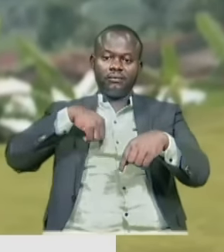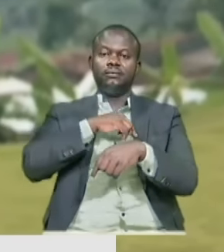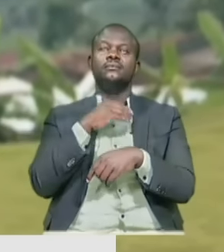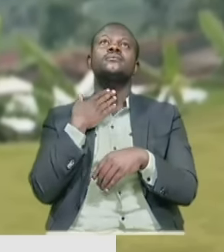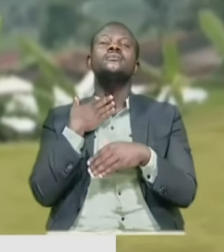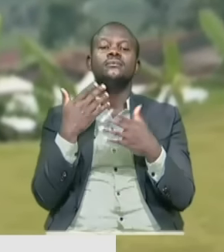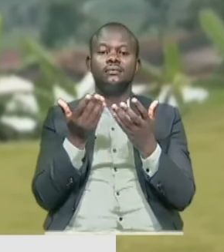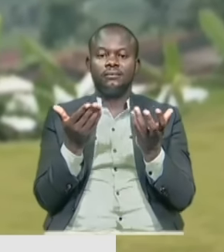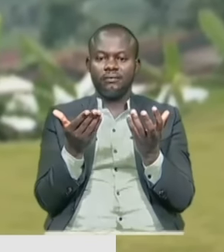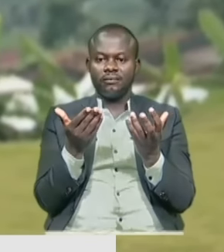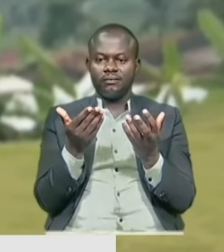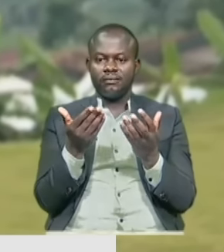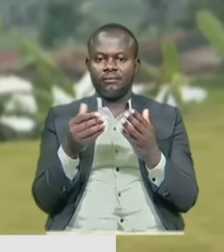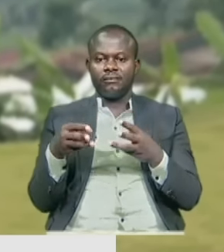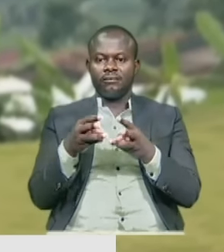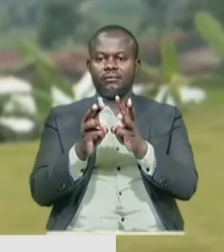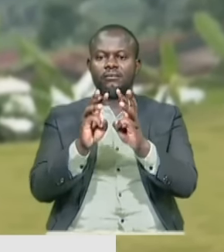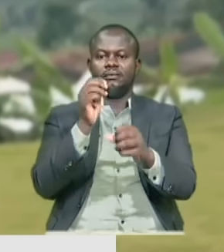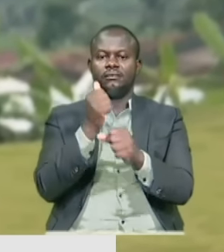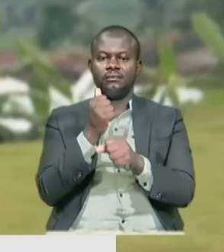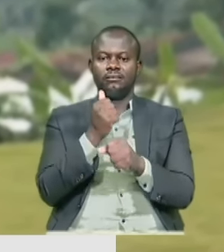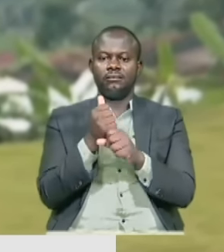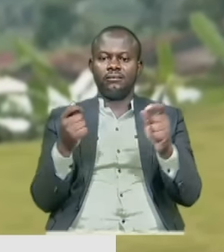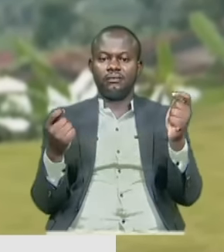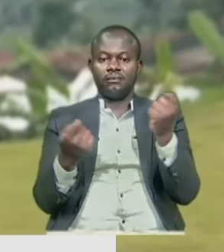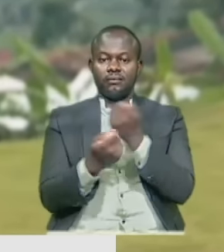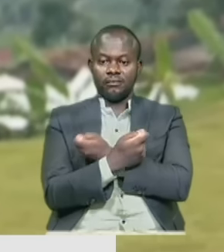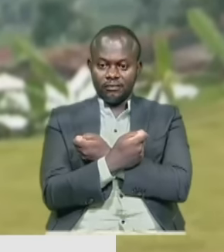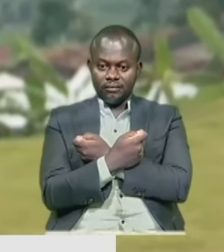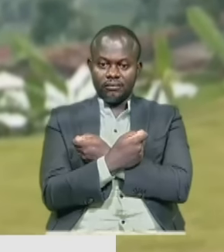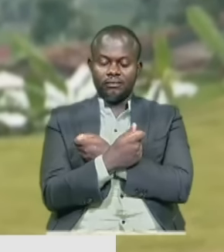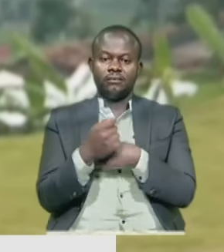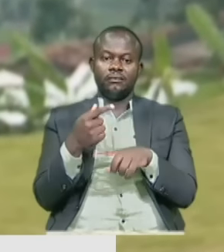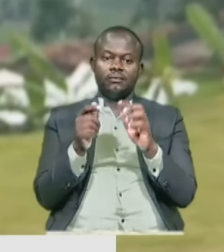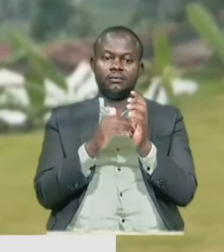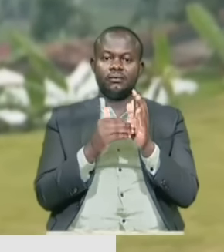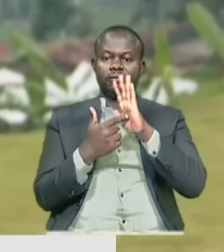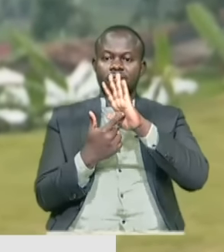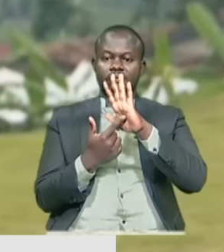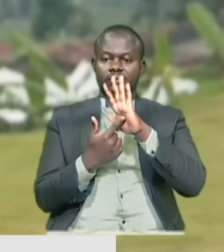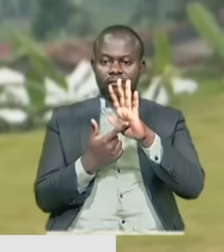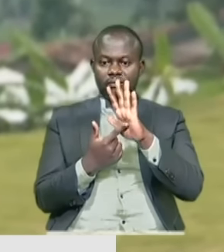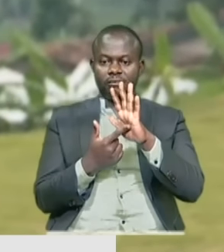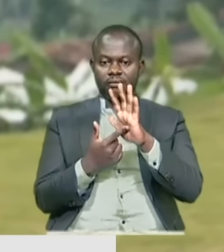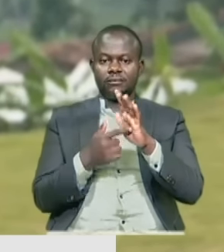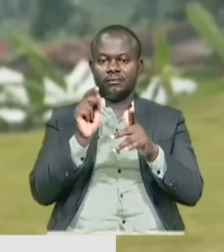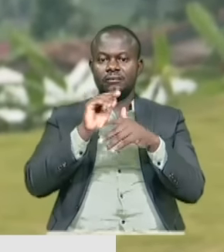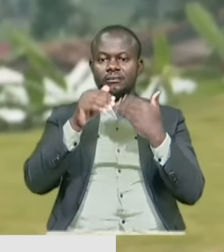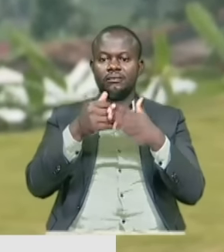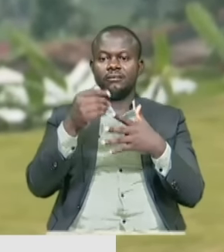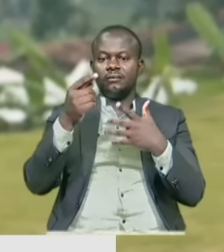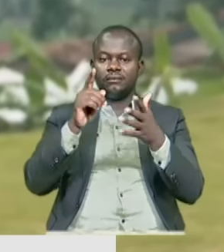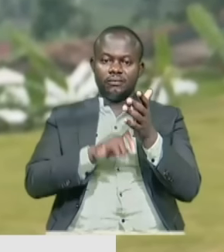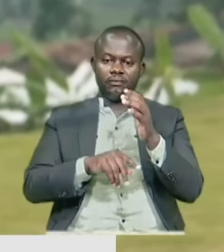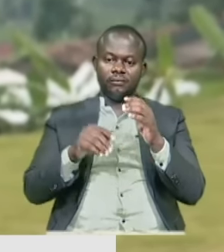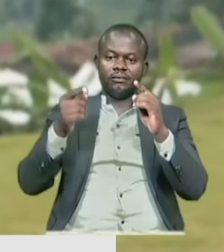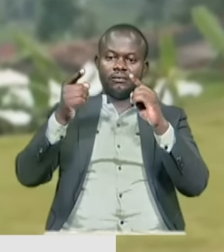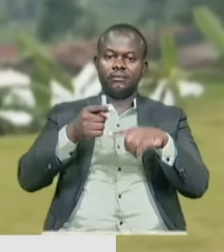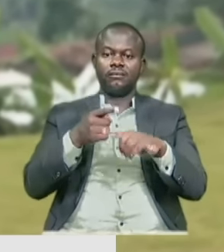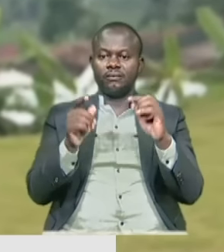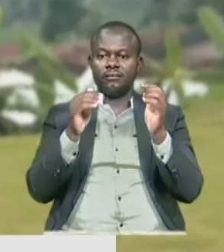turifuza ko uburyo bw'imikorere buhinduka tukereka umuturage icyo tumuzaniye